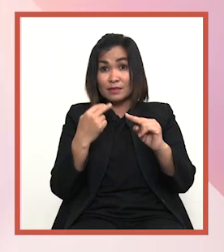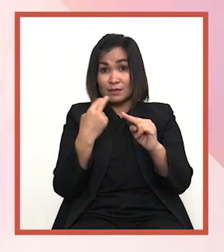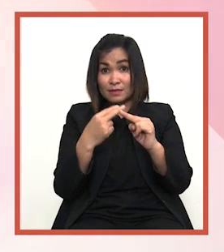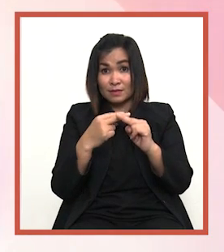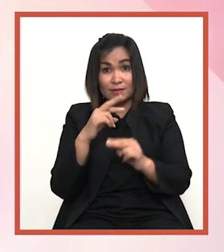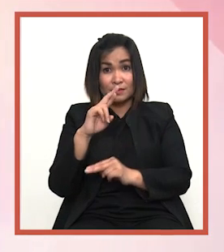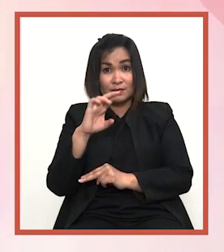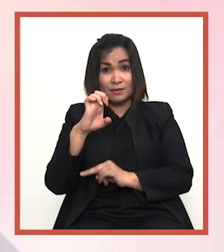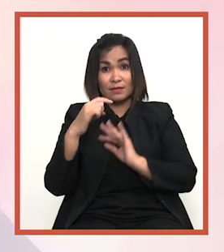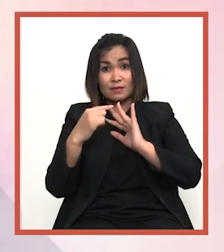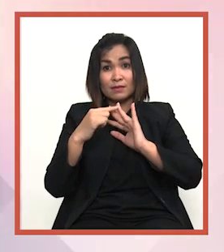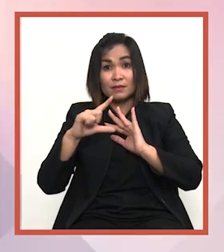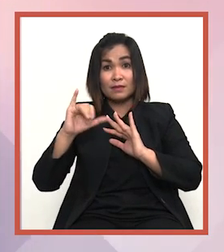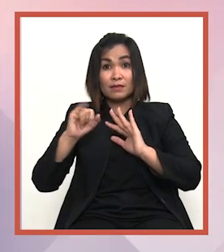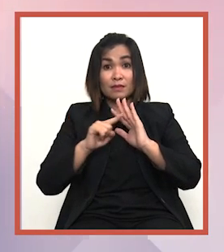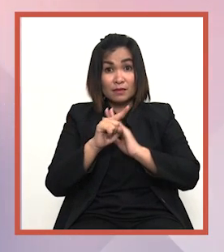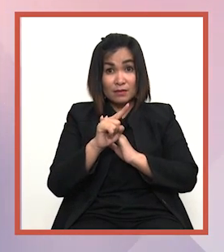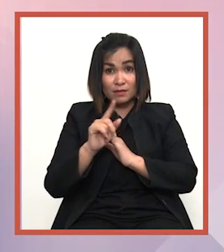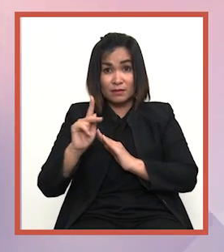ย์กระตุ้น